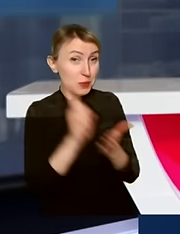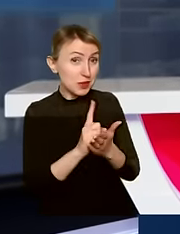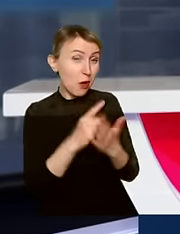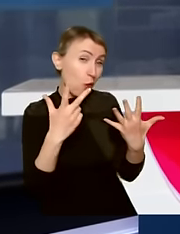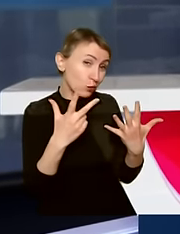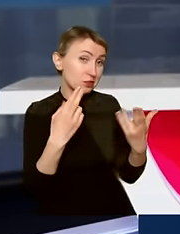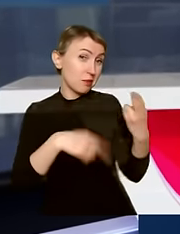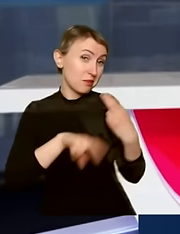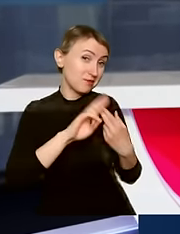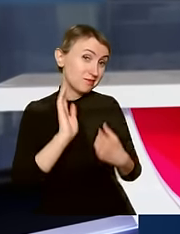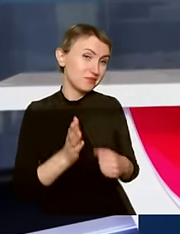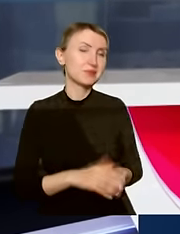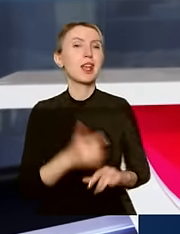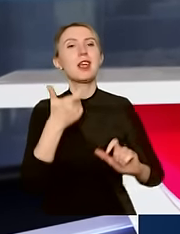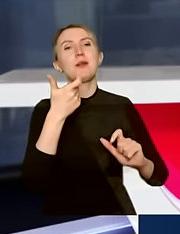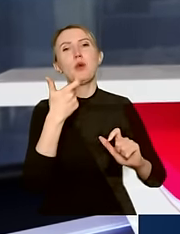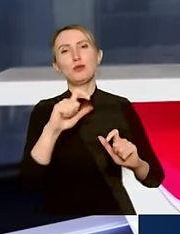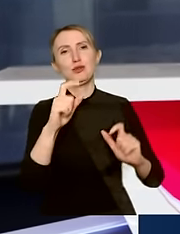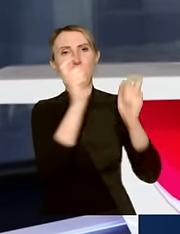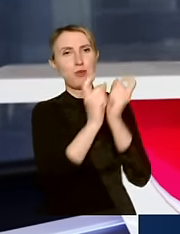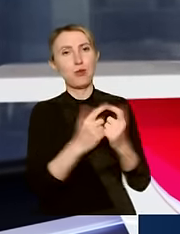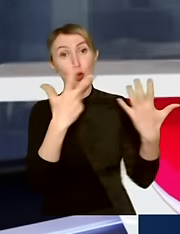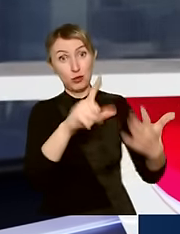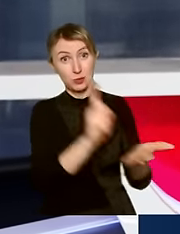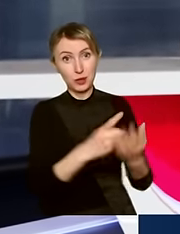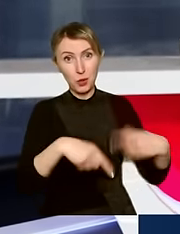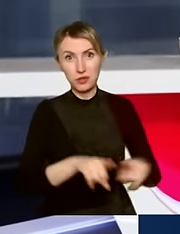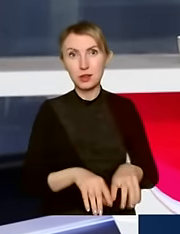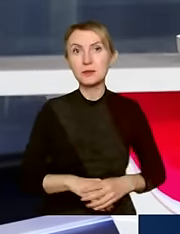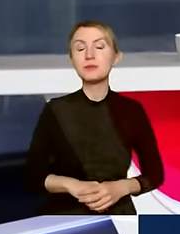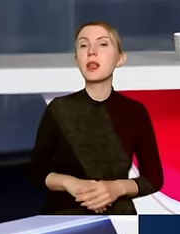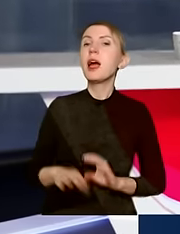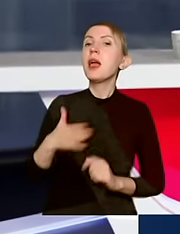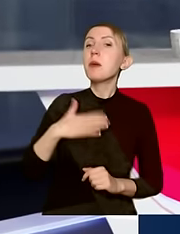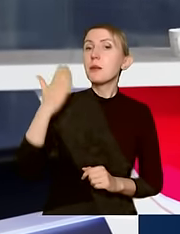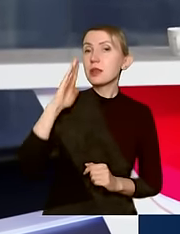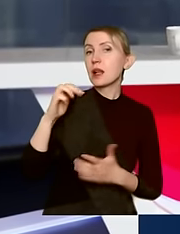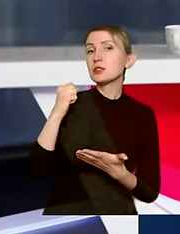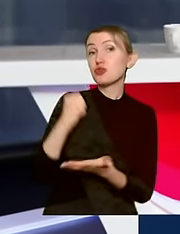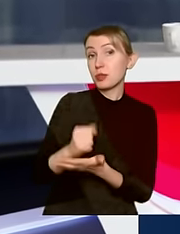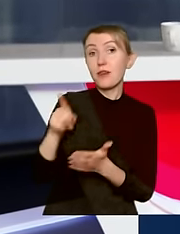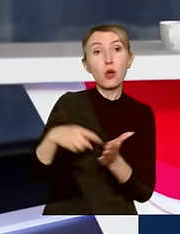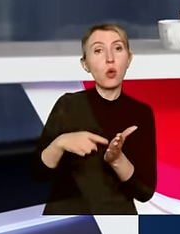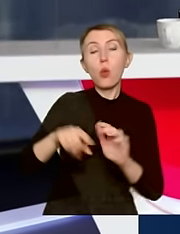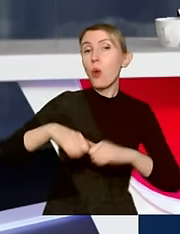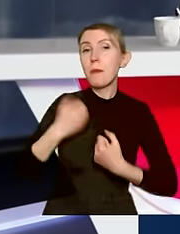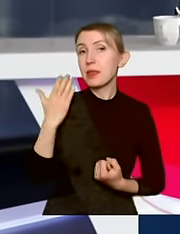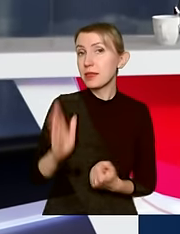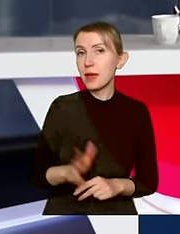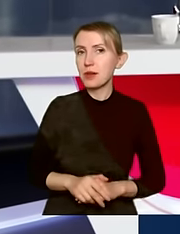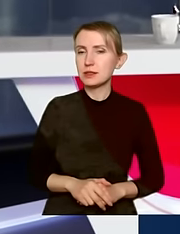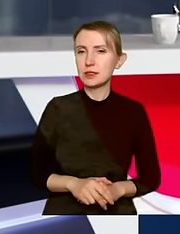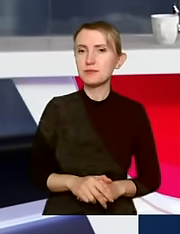jak ze 100 konkretów 8 w przypadku interpelacji, no, mam nadzieję, że chociaż prawa w tym względzie nie będą łamali i na te